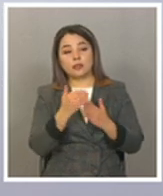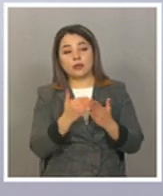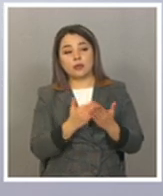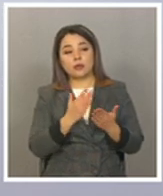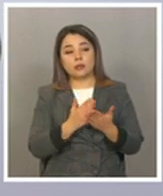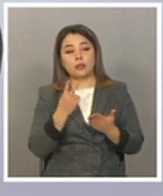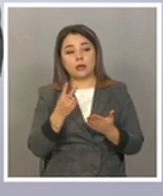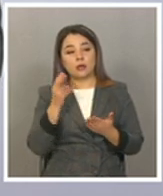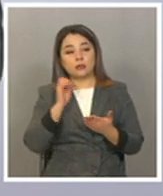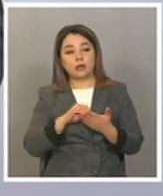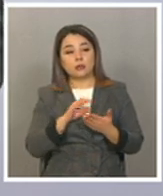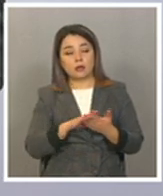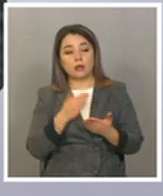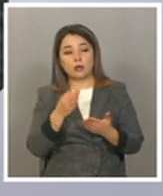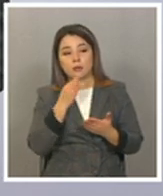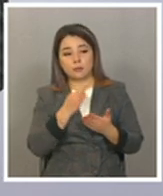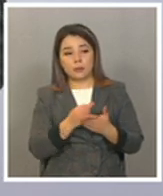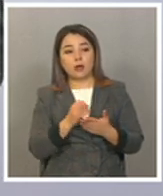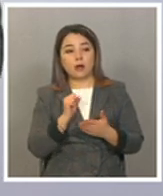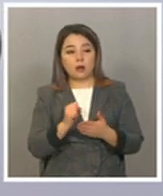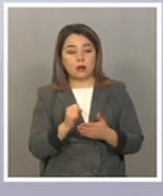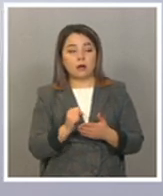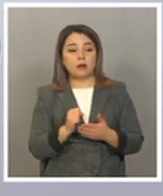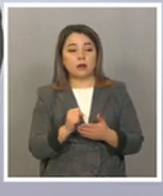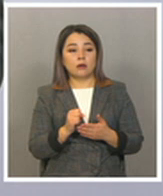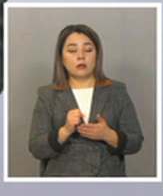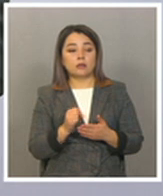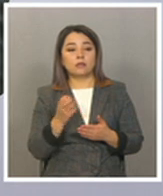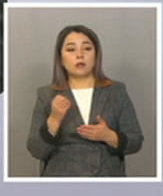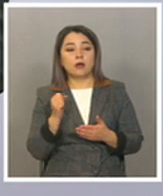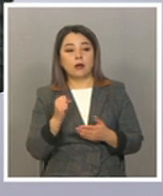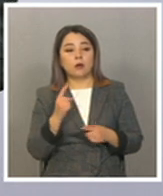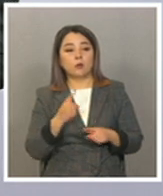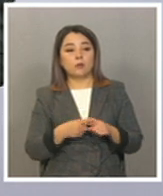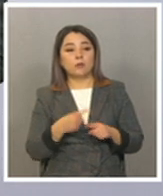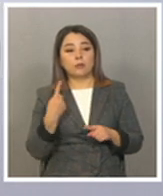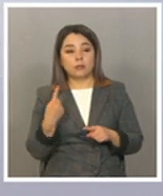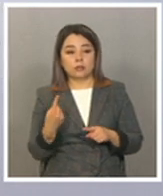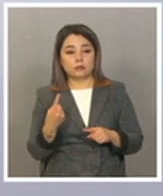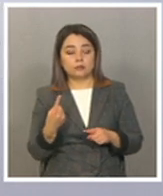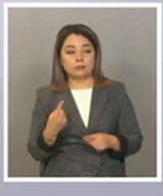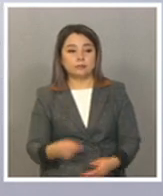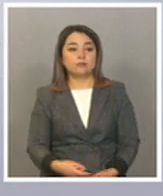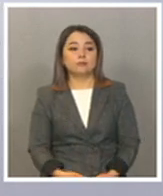натурал сандарды мына түрде жазайық. А және А қосылған 1.